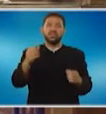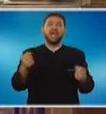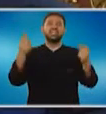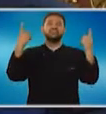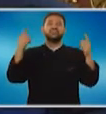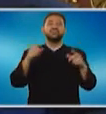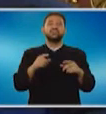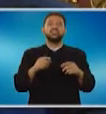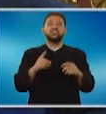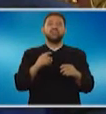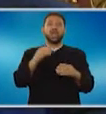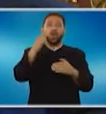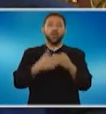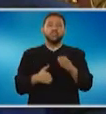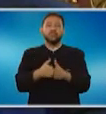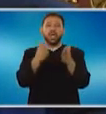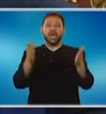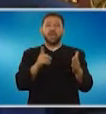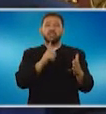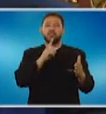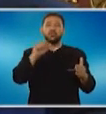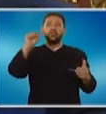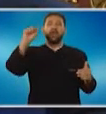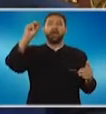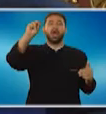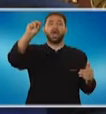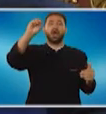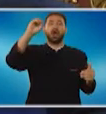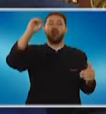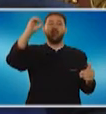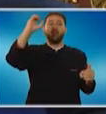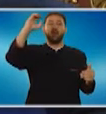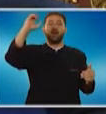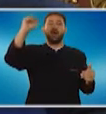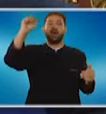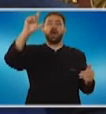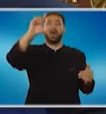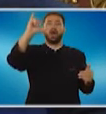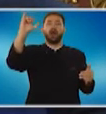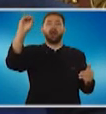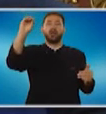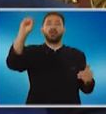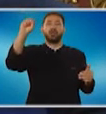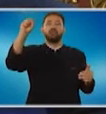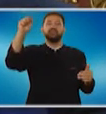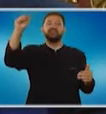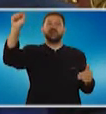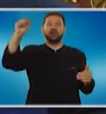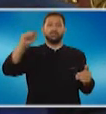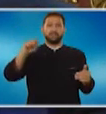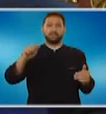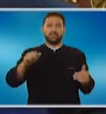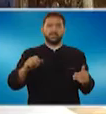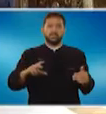la Apocalipsă. Nu altfel. E adevărat că sună frumos ideea aceasta, mai ales că suntem asociați. Noi,